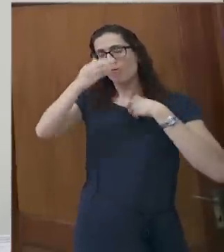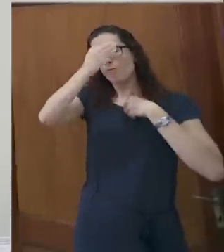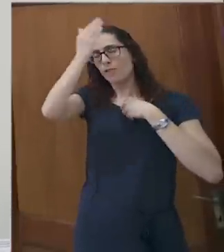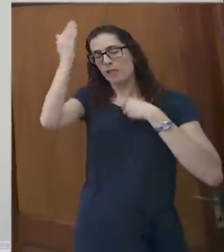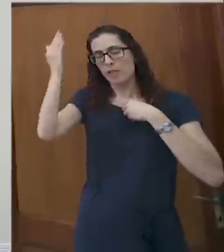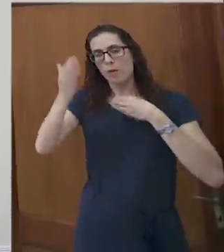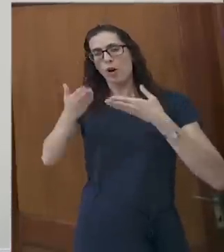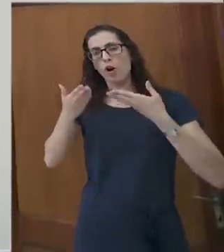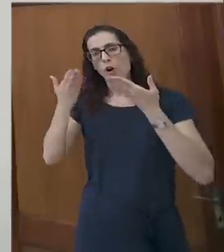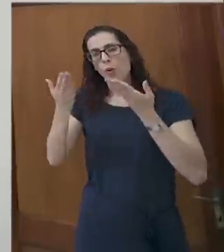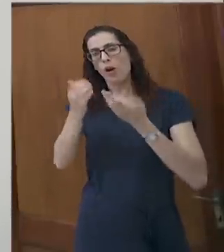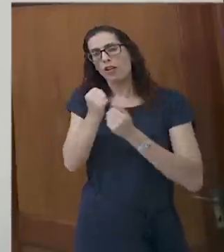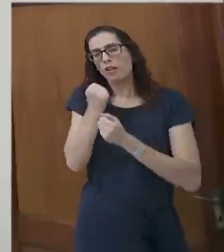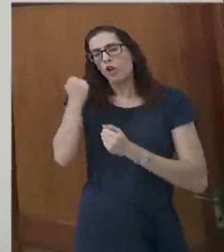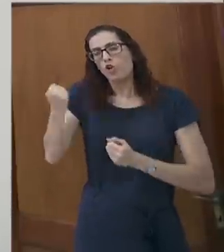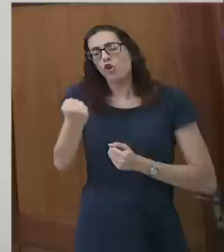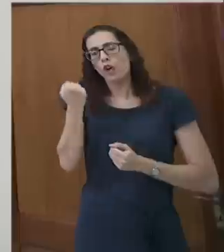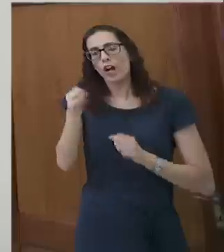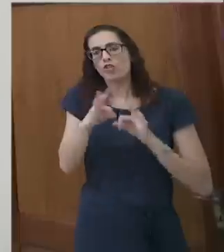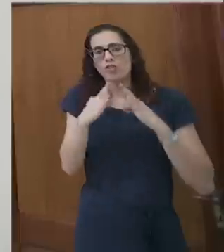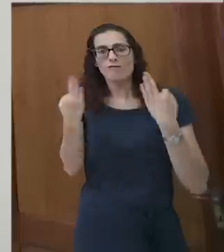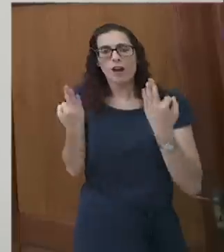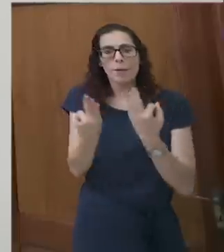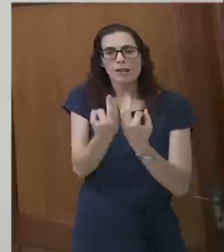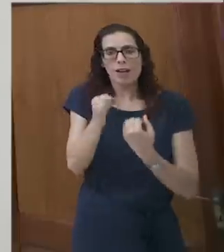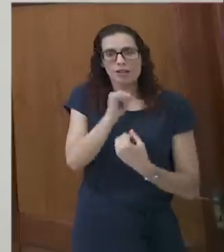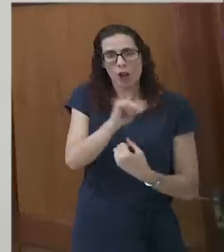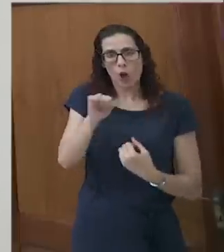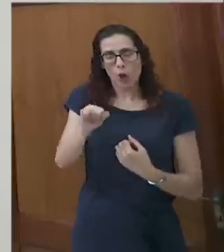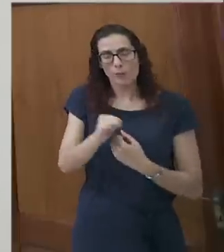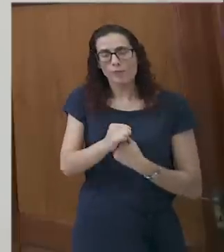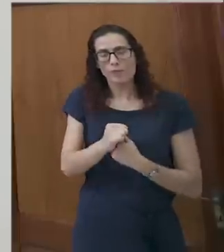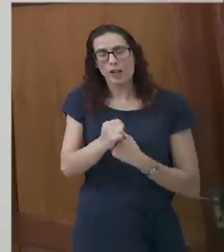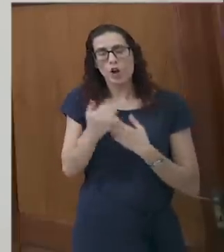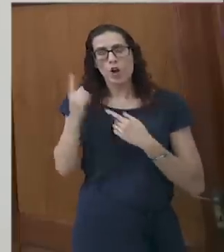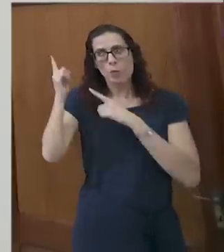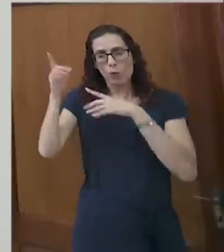l-faraġġ lill-familjari tagħhom. Nitolbu.